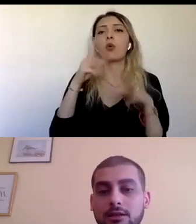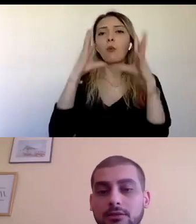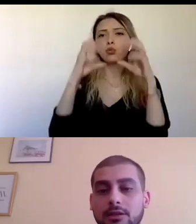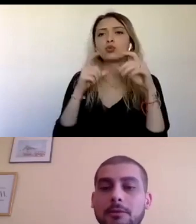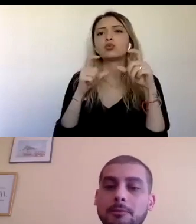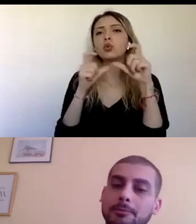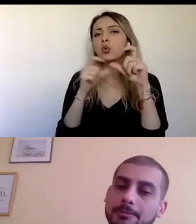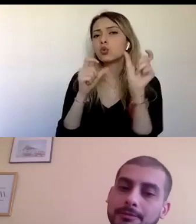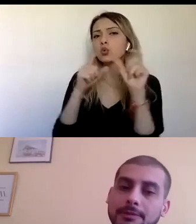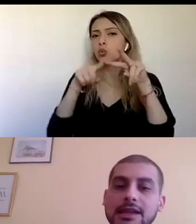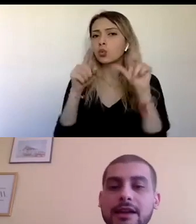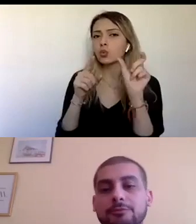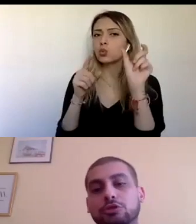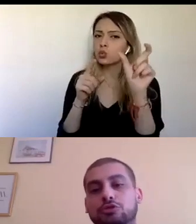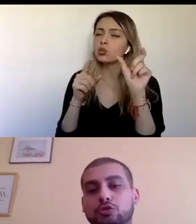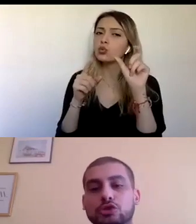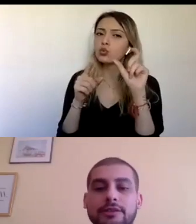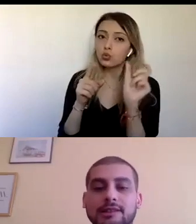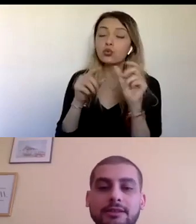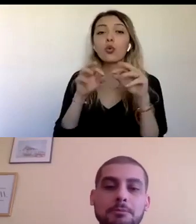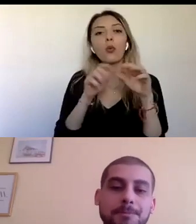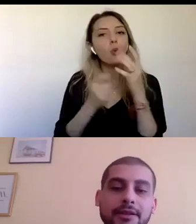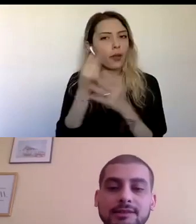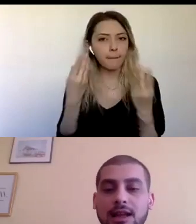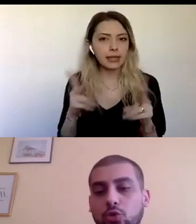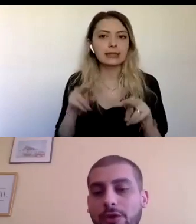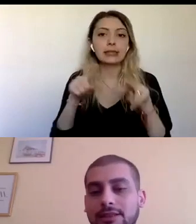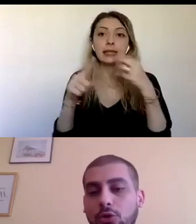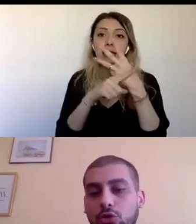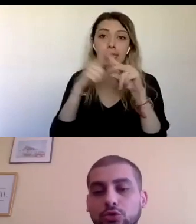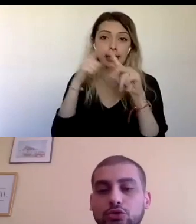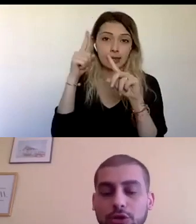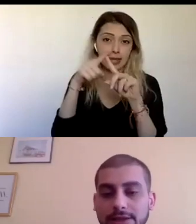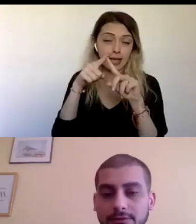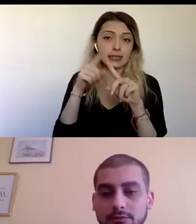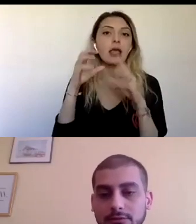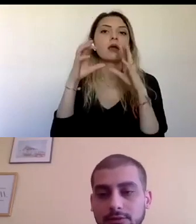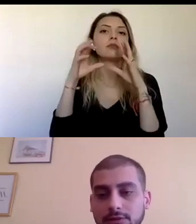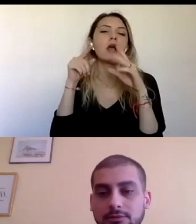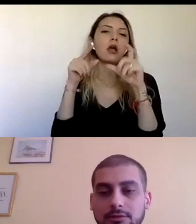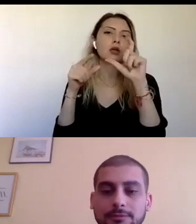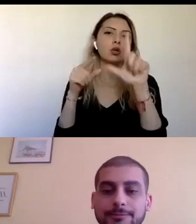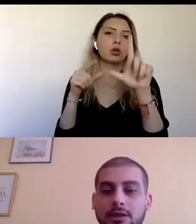veya diğer bulut sunuculara nazaran biraz daha güvenli olduğu söylenen